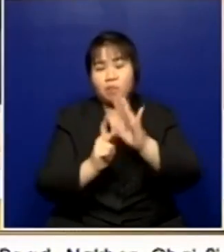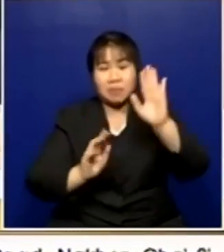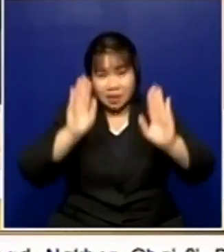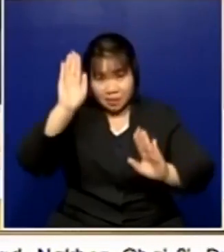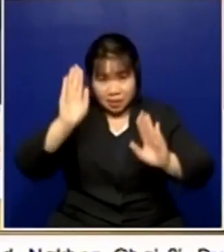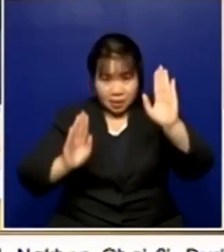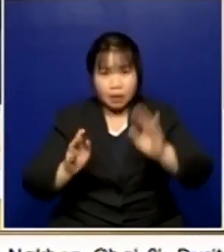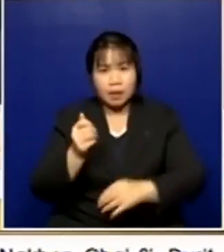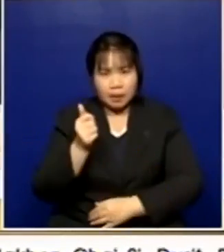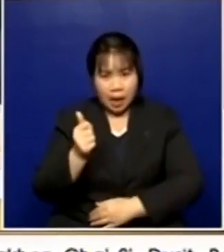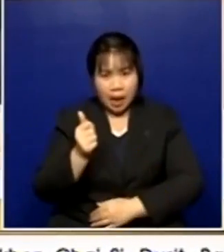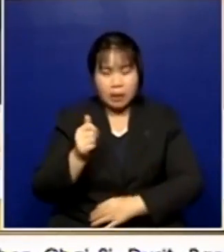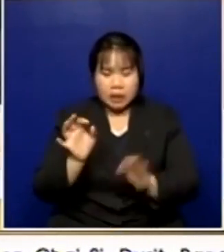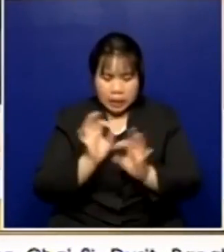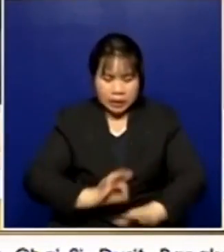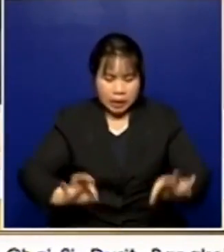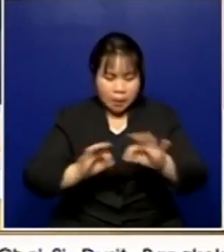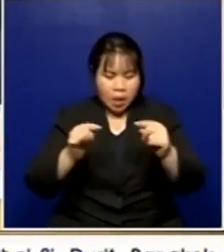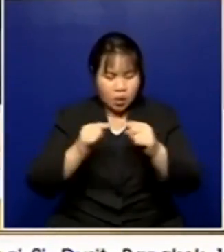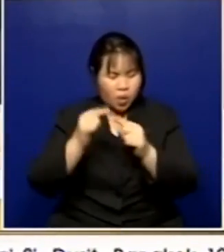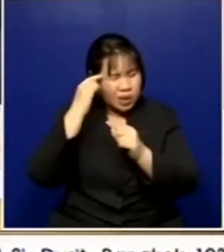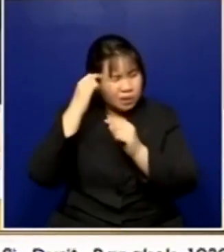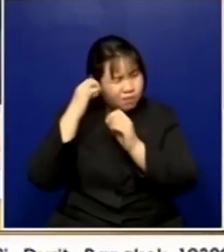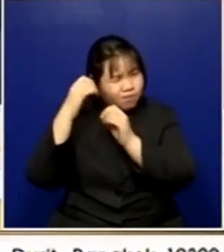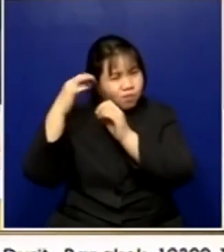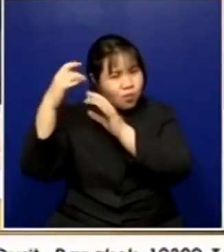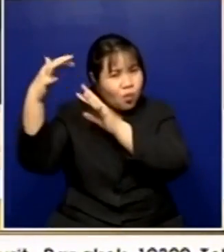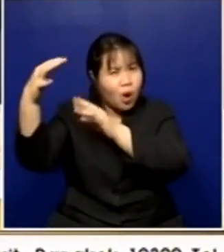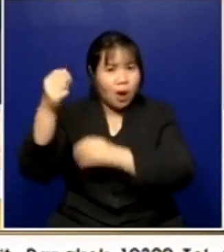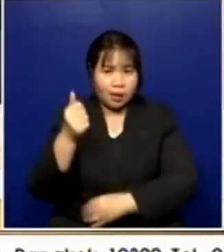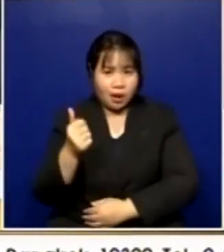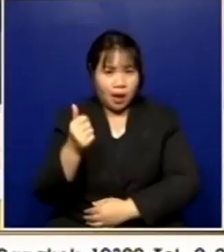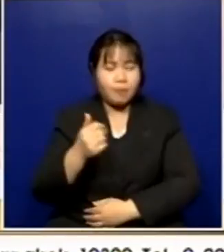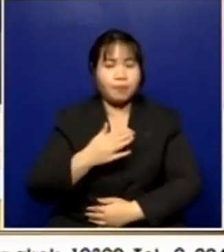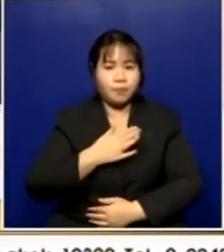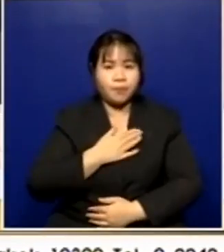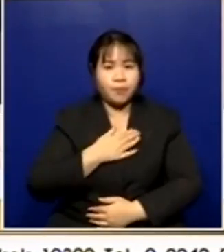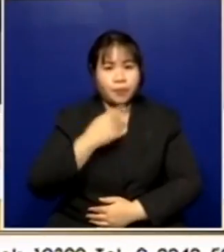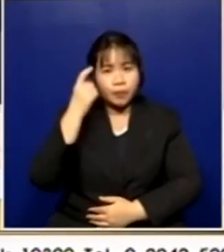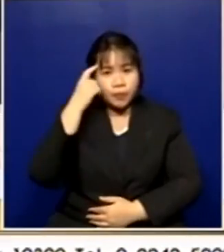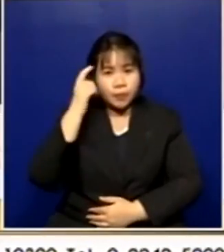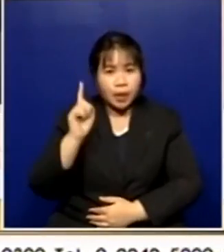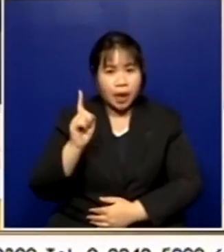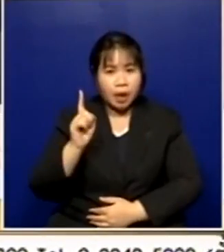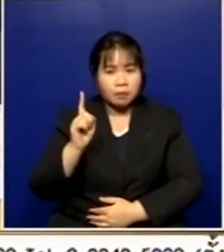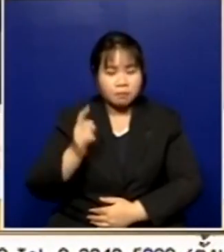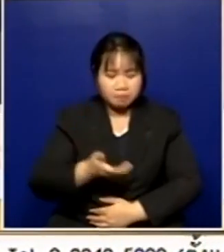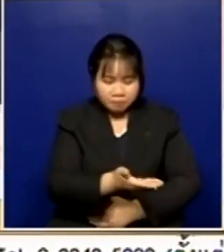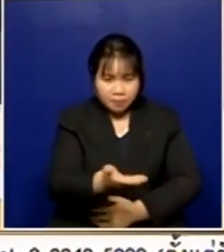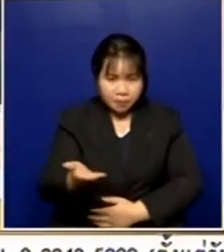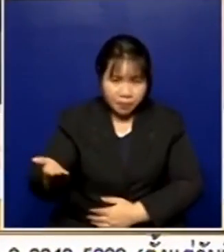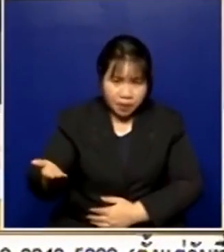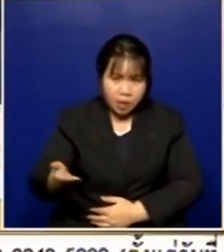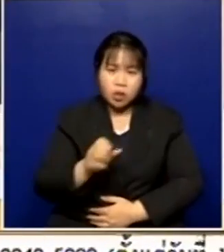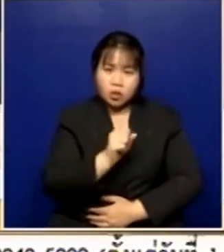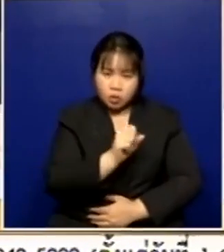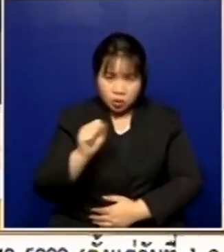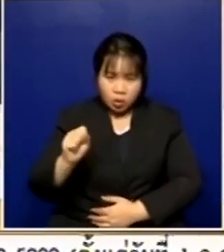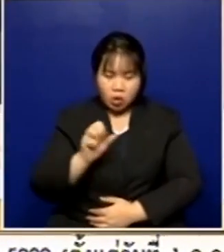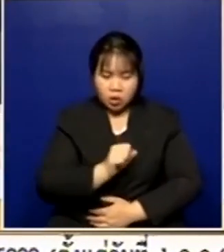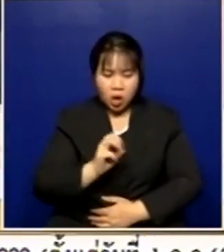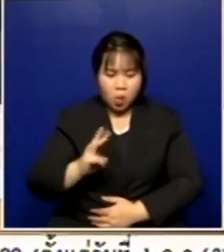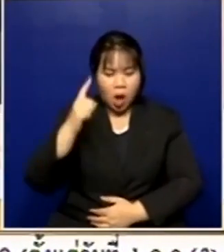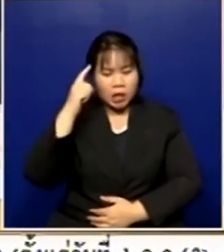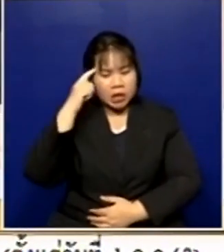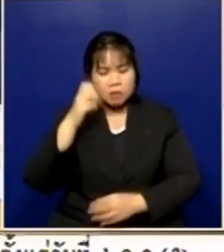ที่มีรูแสงแห่งความหวังเล็กๆซึ่งดิฉันก็หวังว่าท่านสมาชิกรัฐสภาจะไม่ด่วน